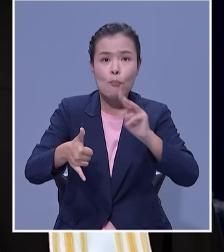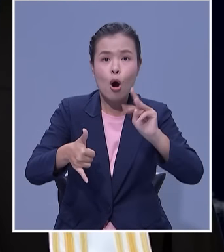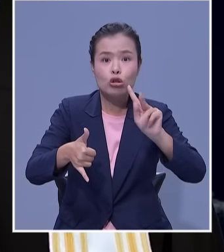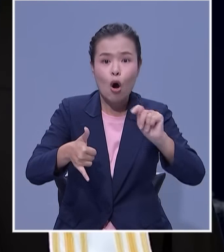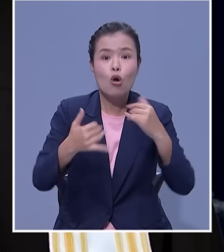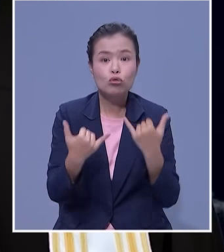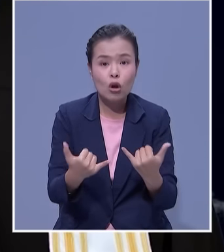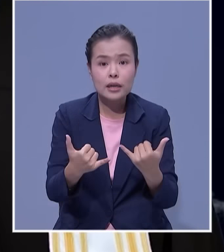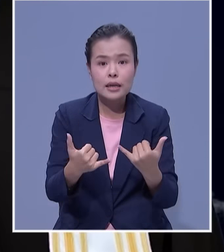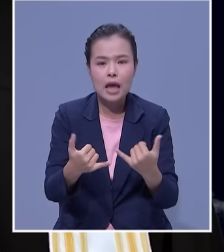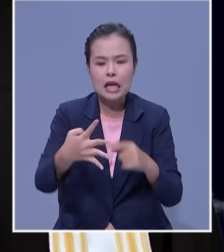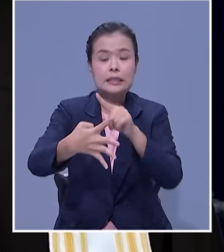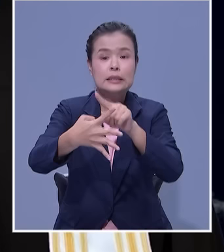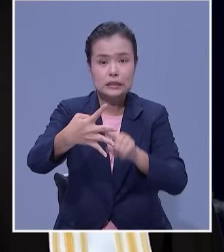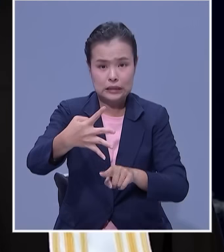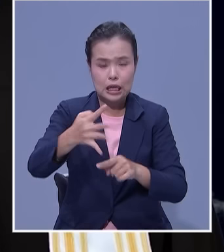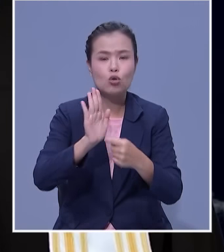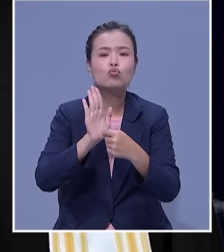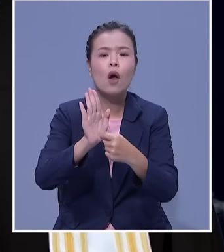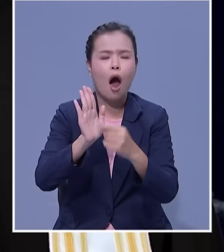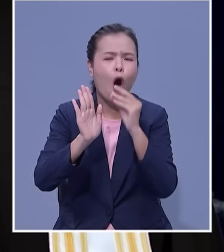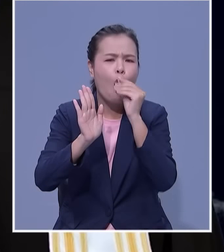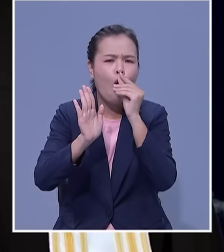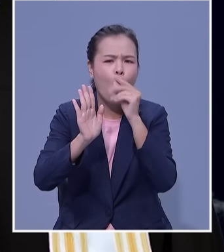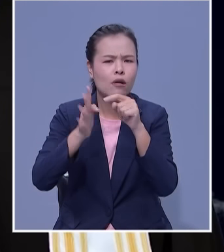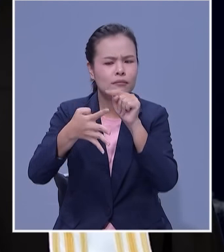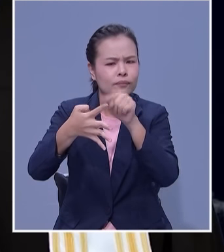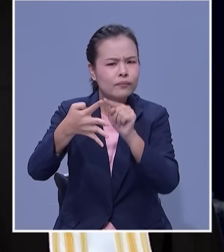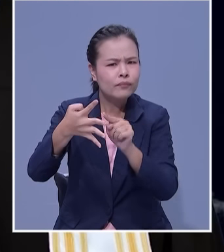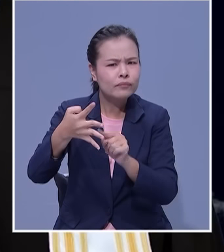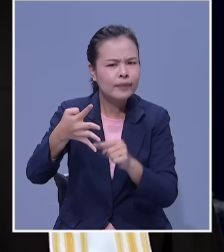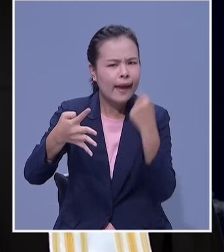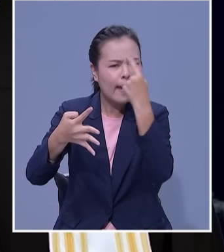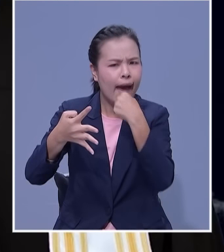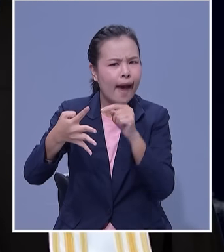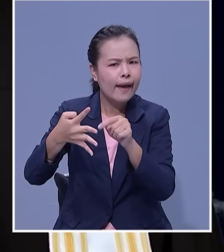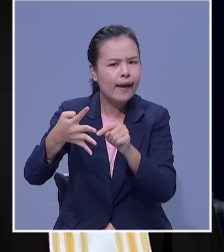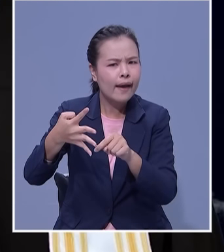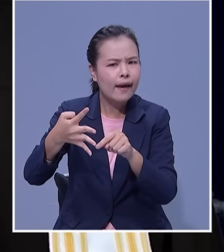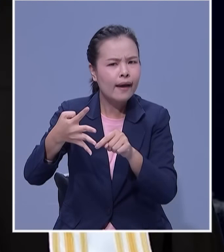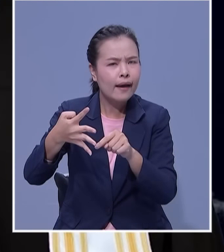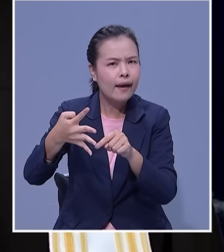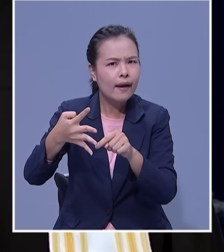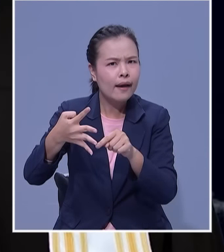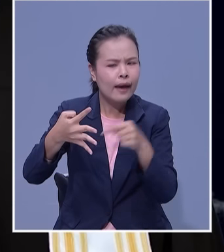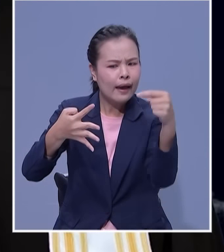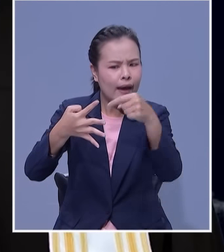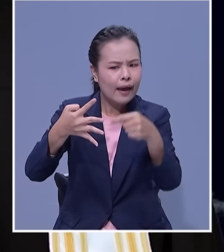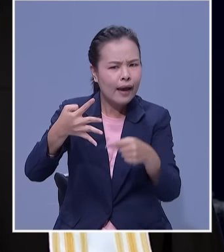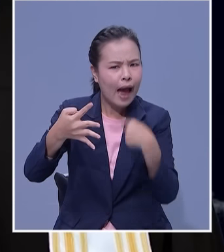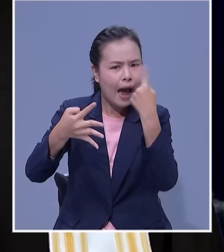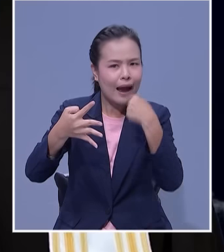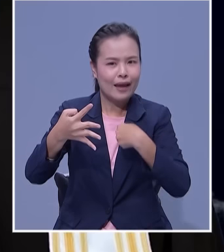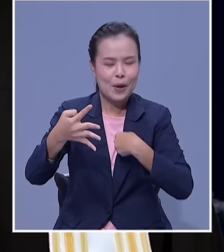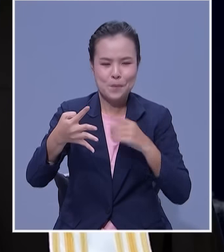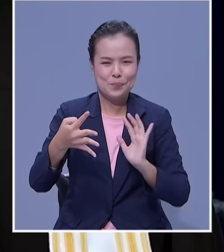ได้ก็เลยหยิบยกมา 4ข้อแบบนี้อ่ะท่านผู้ชมก็ลองไปไล่เรียงดูว่ามีใครที่เข้าข่ายจับคู่กันเอง 4ข้อนี้บงพวกเราไม่